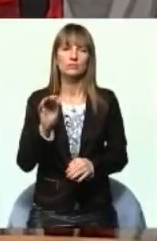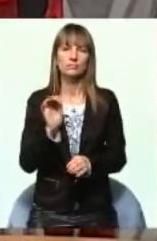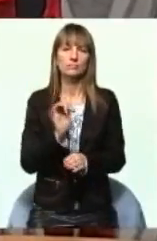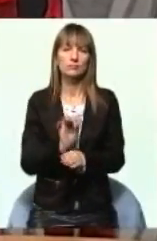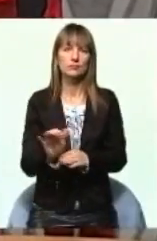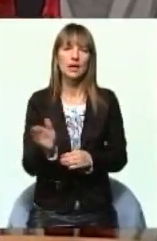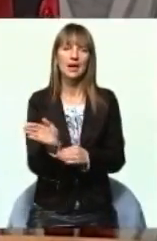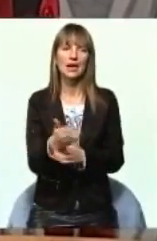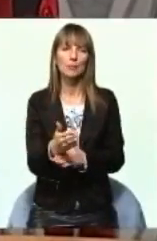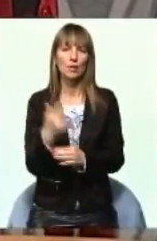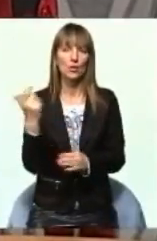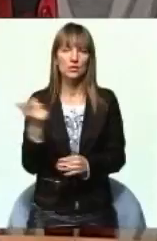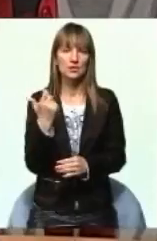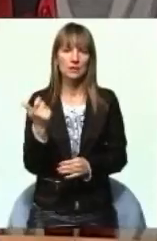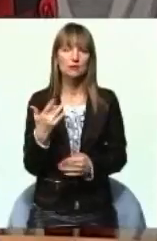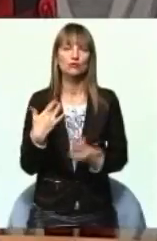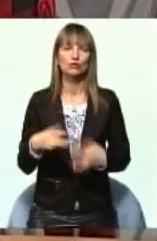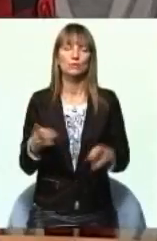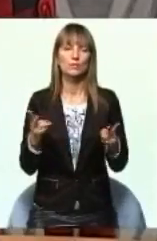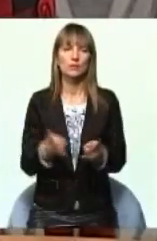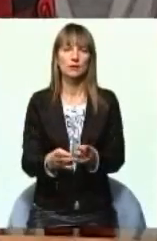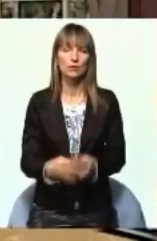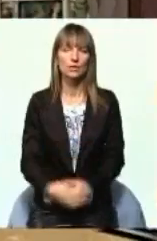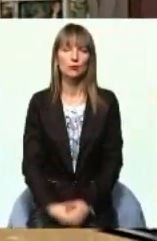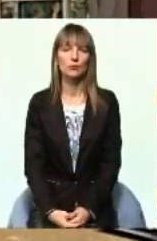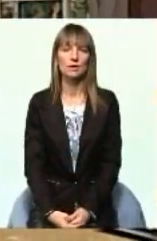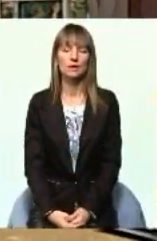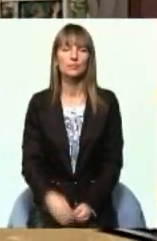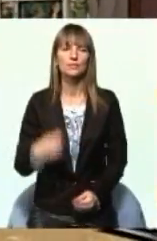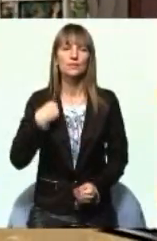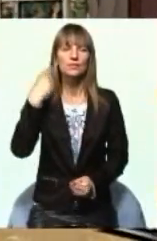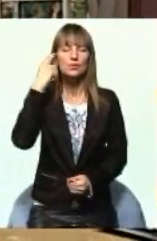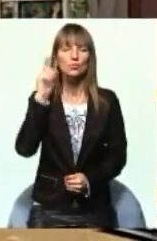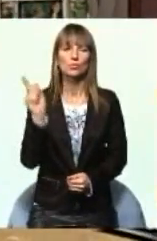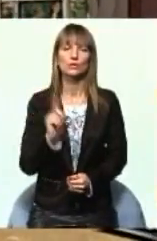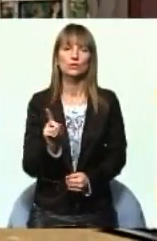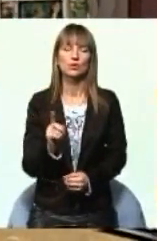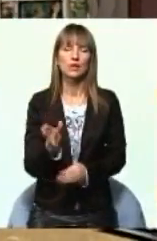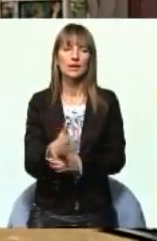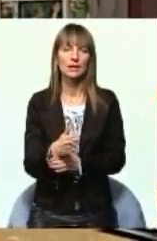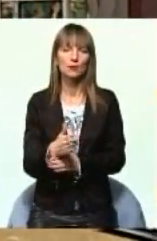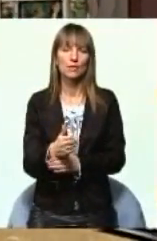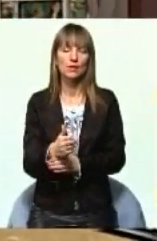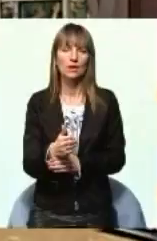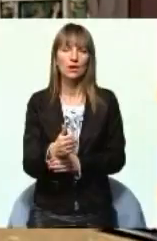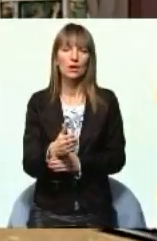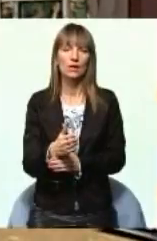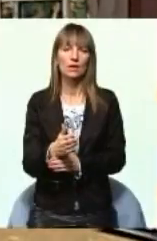як рибне господарство? Для чого вона взагалі потрібна? Я думаю, що